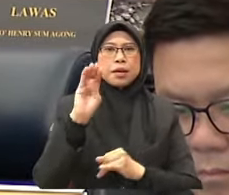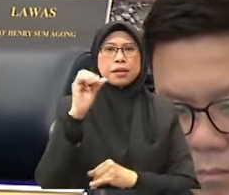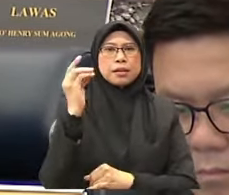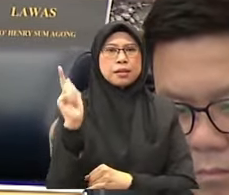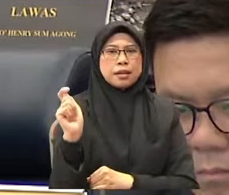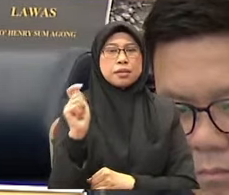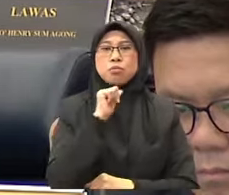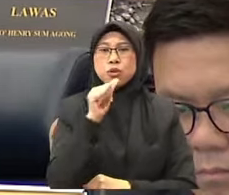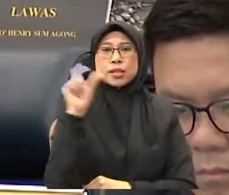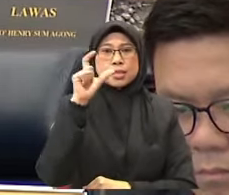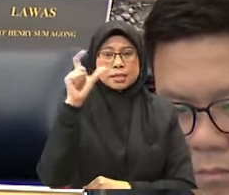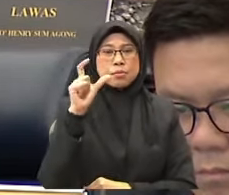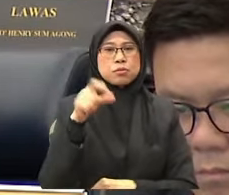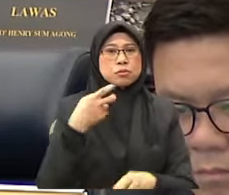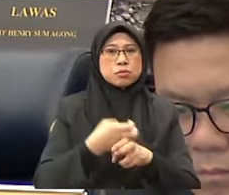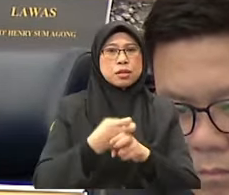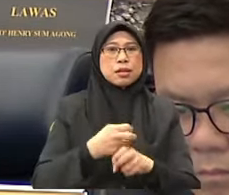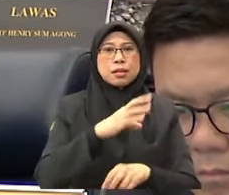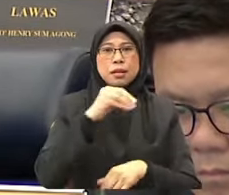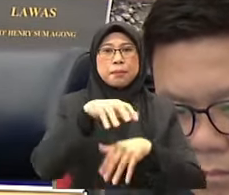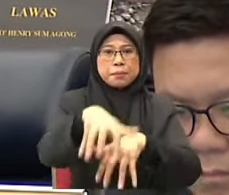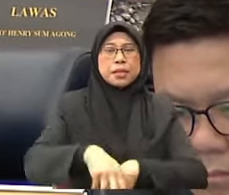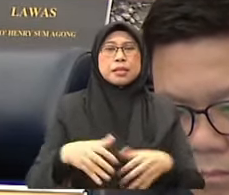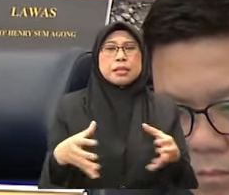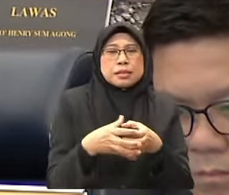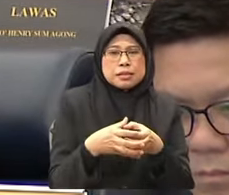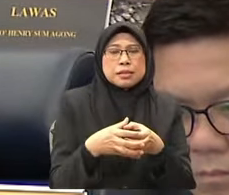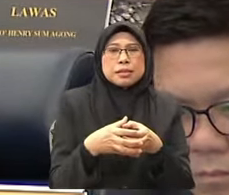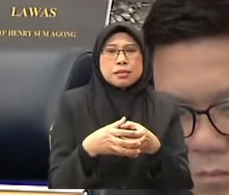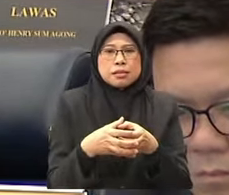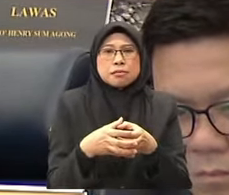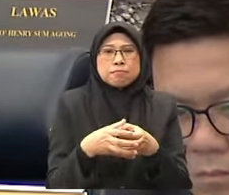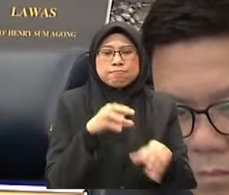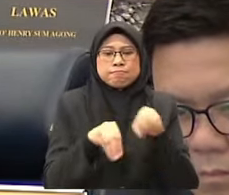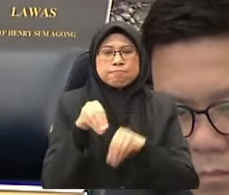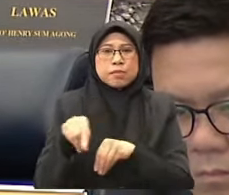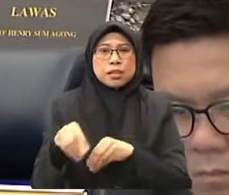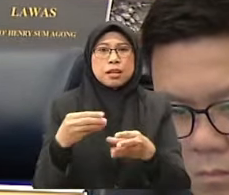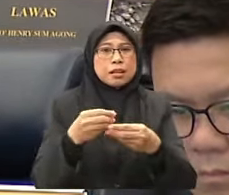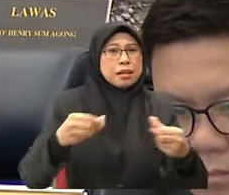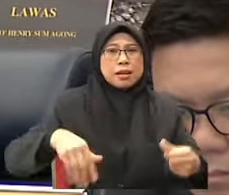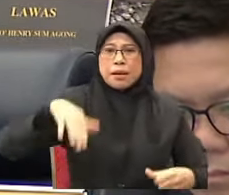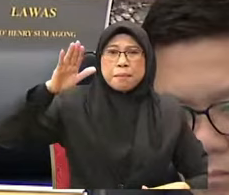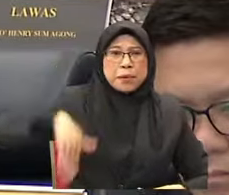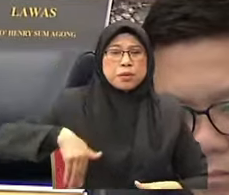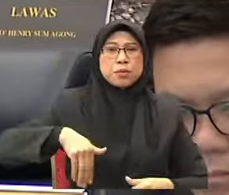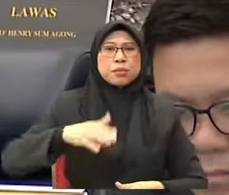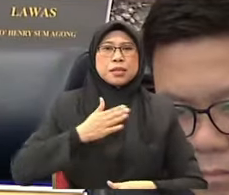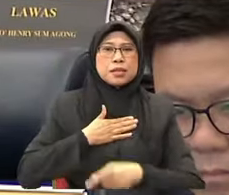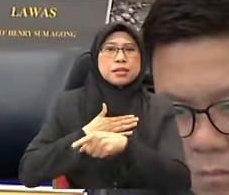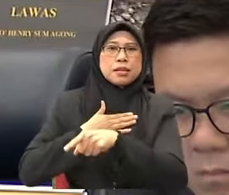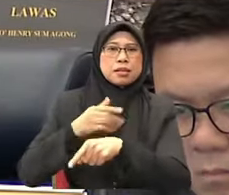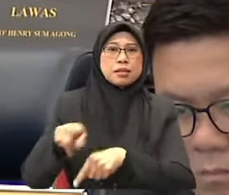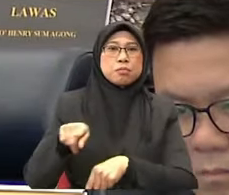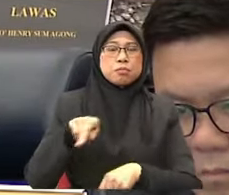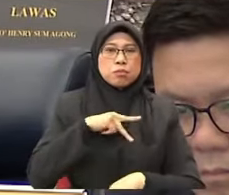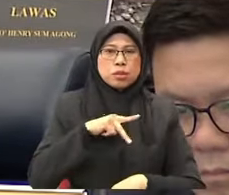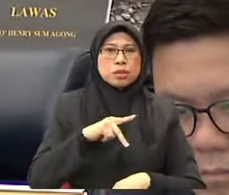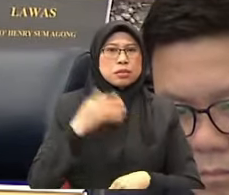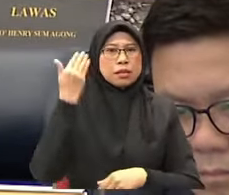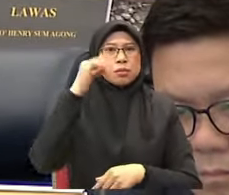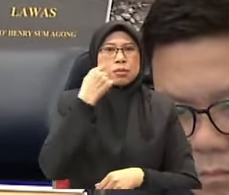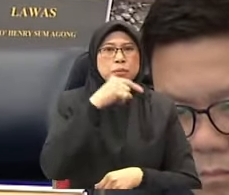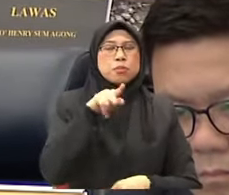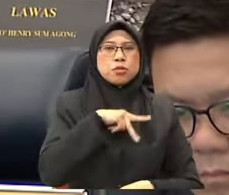juga, masih ramai petani-petani kecil yang usahakan pertanian mereka di atas tanah yang belum disahkan statusnya. Tuan Yang